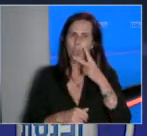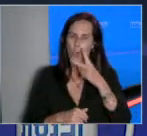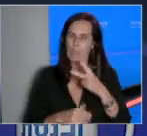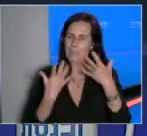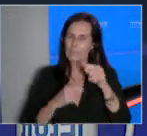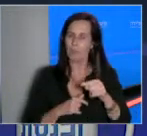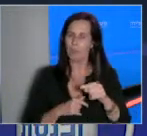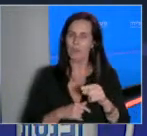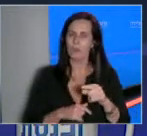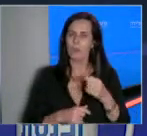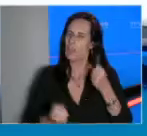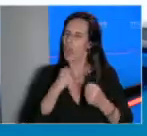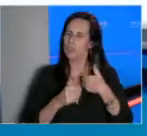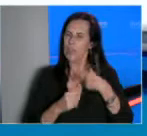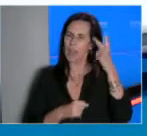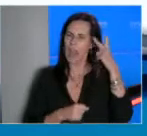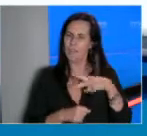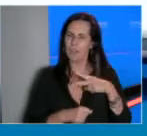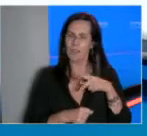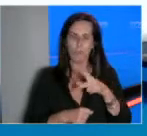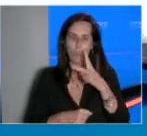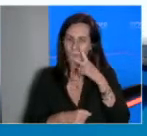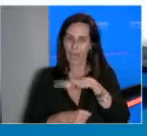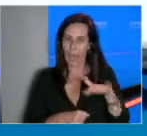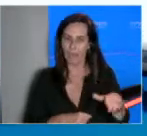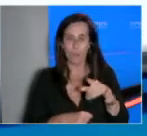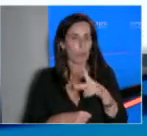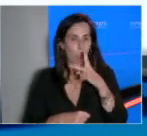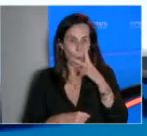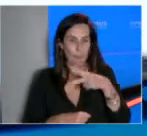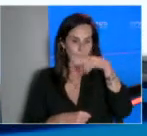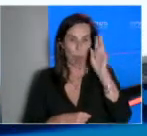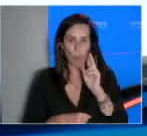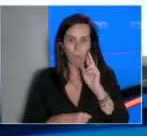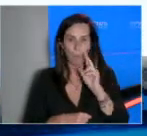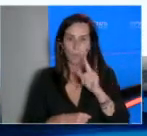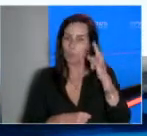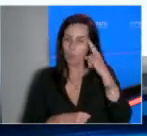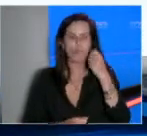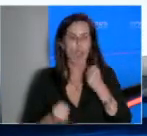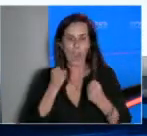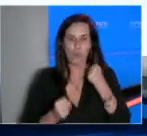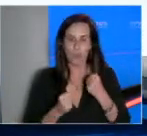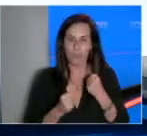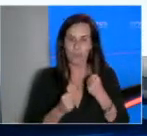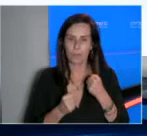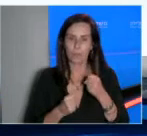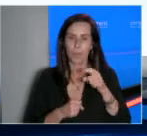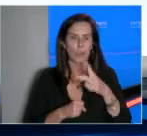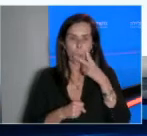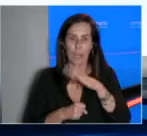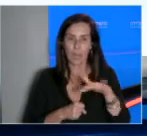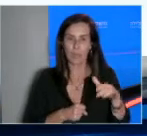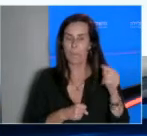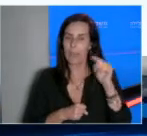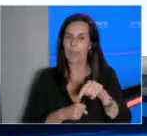את הסיפור הזה, ואת יודע, קשה לי להבין. הרי אתם רואים את הילדים, אתם רואים את ההורים, אתם יודעים שקשה להם. אתם רואים